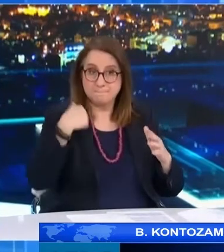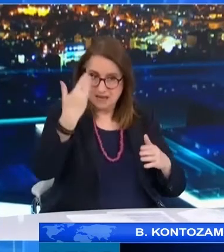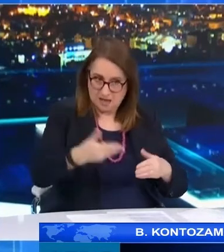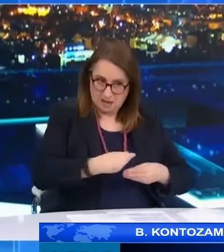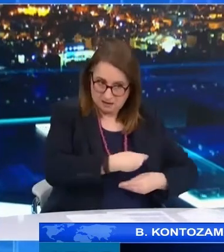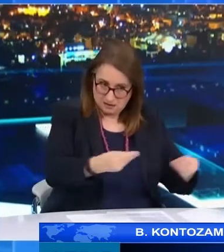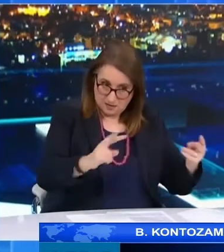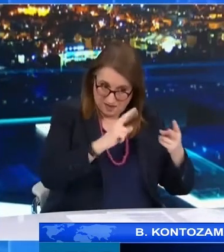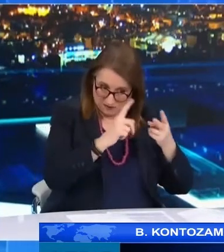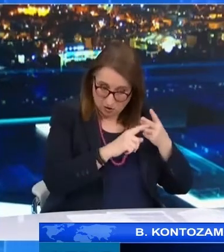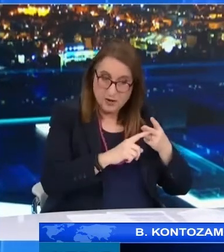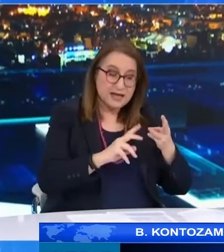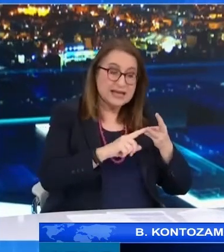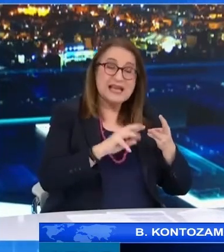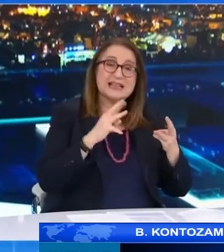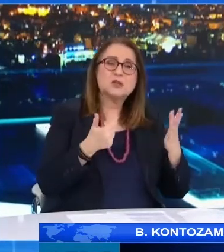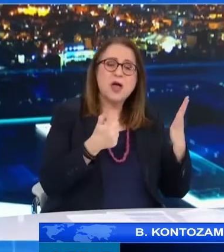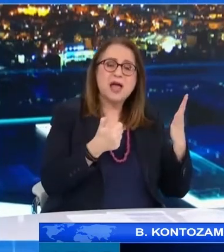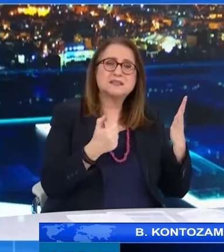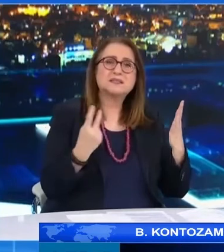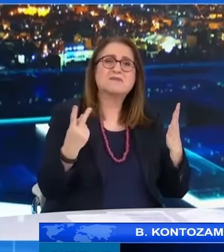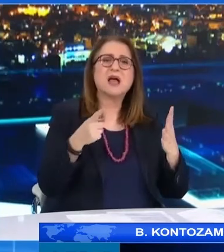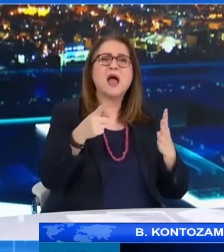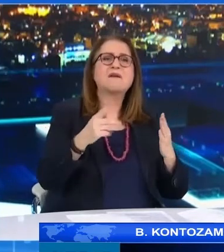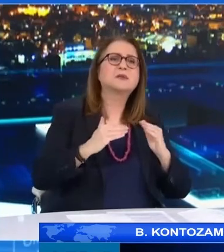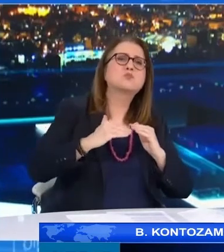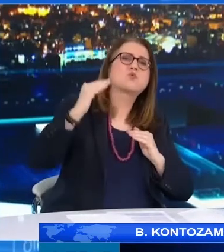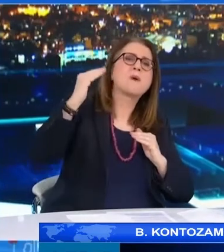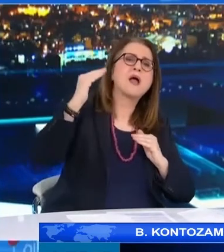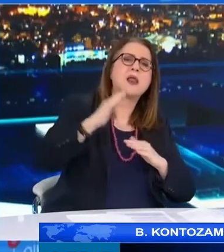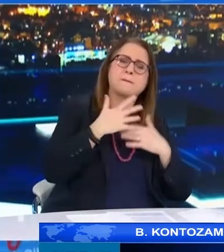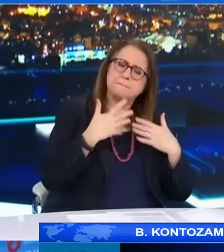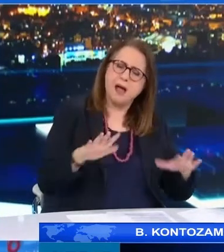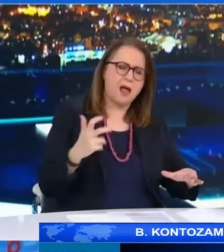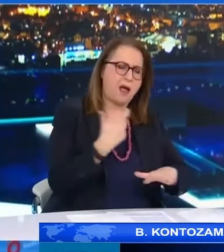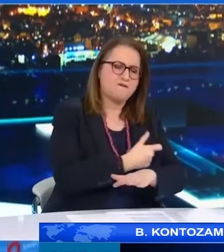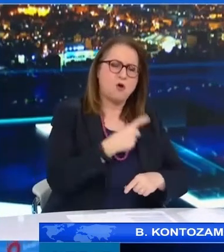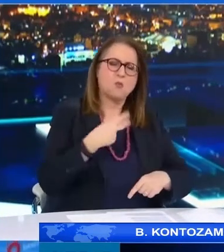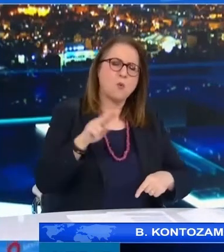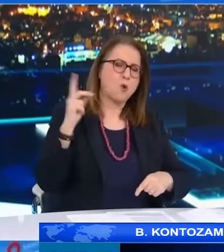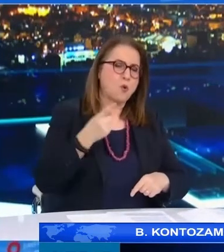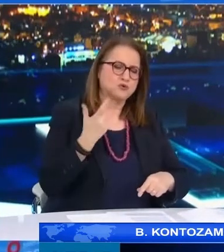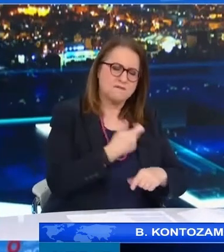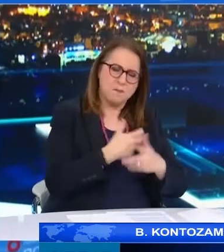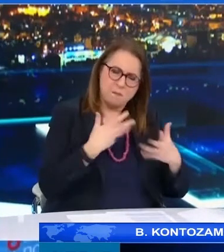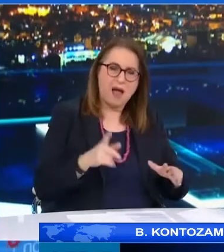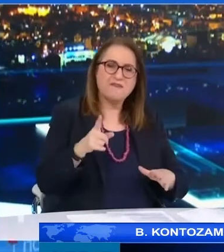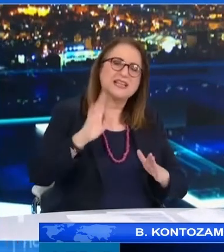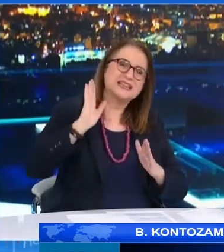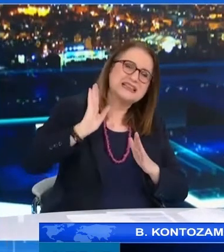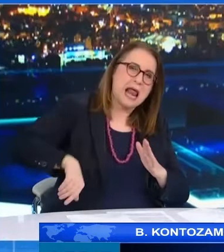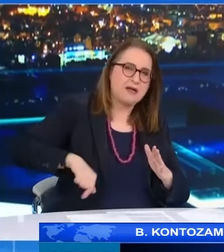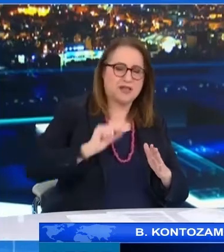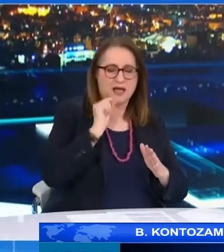στους άνω των 67 που έχουν ήδη θωρακιστεί σε μεγάλο ποσοστό από τον εμβολιασμό. Σε αυτό το σημείο θα